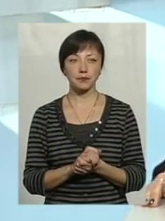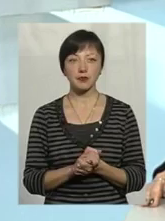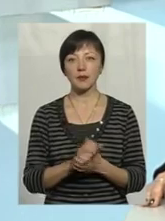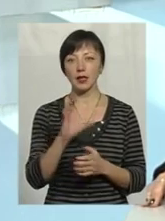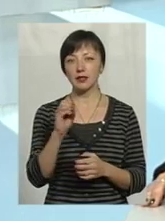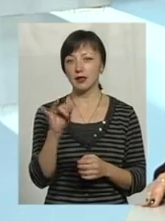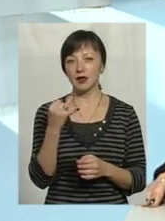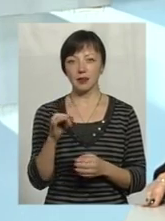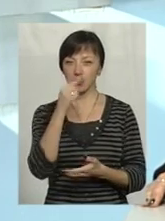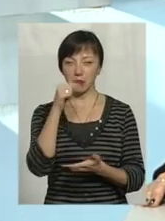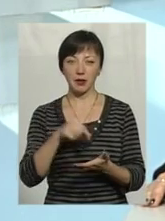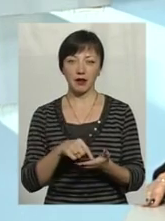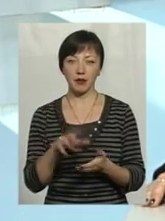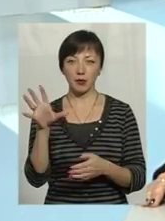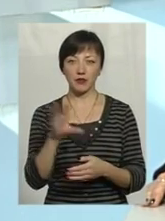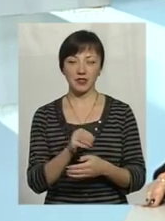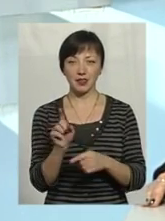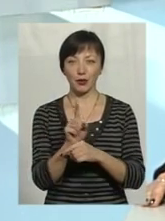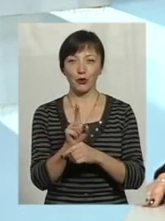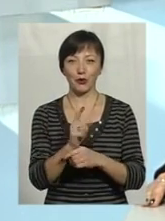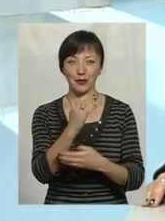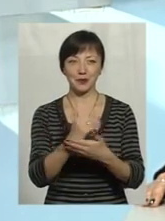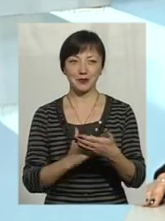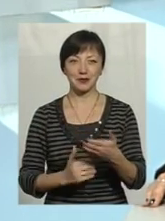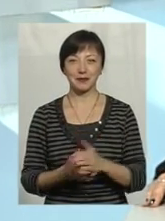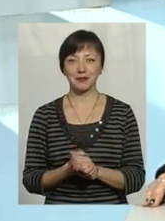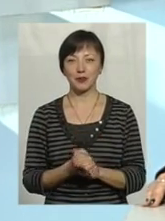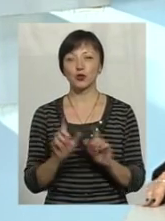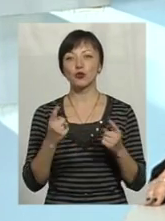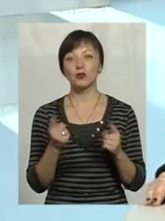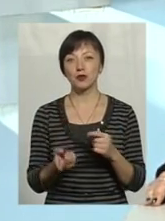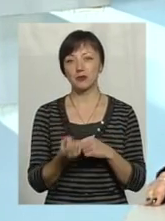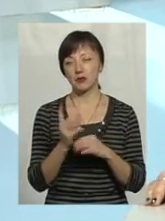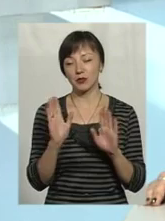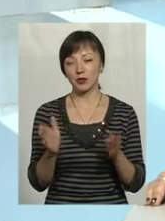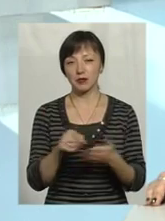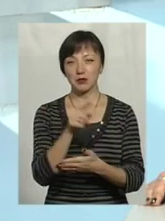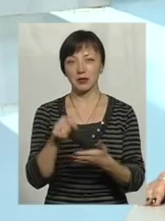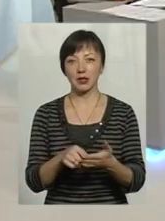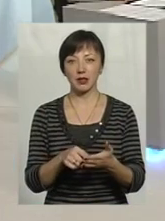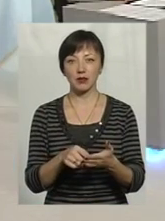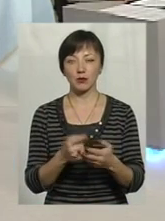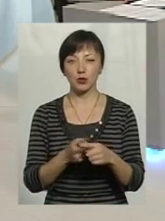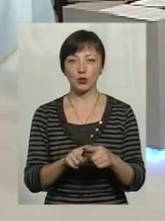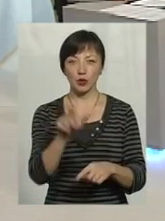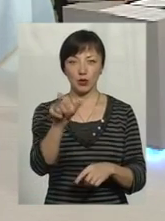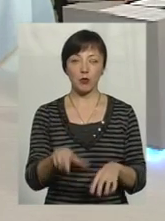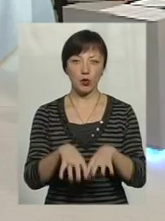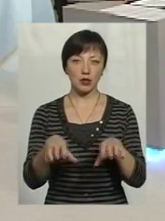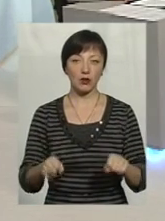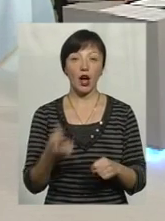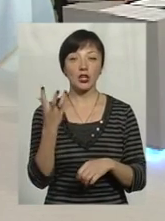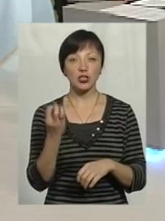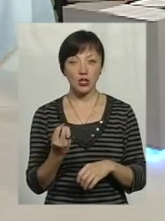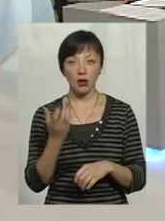Сергій підпадає по всіх позиціях, що ми будемо ставити запитання щодо цього посадовця. А